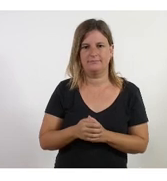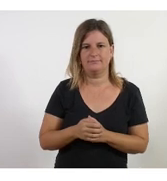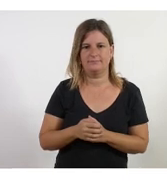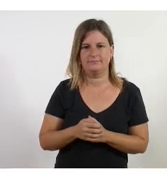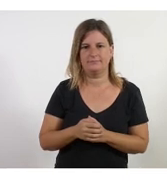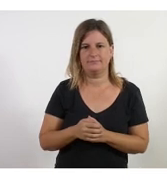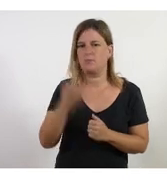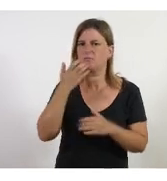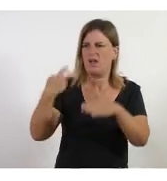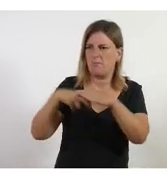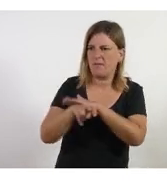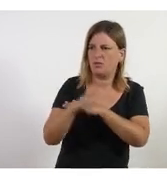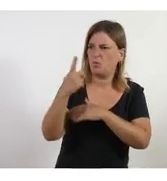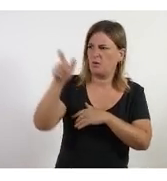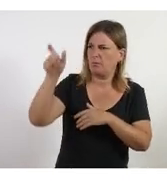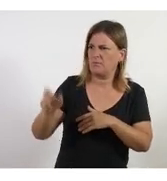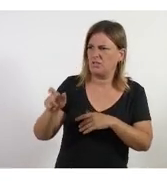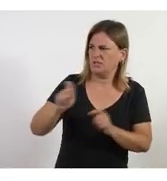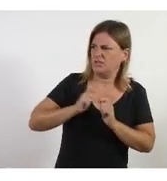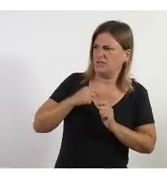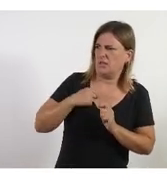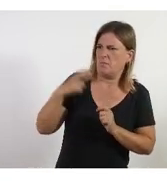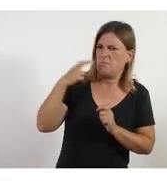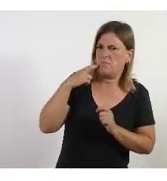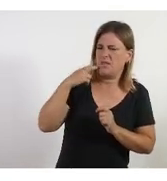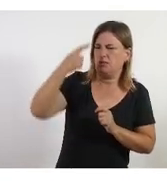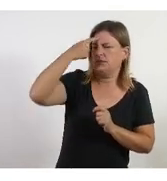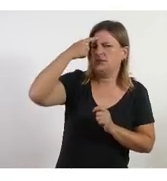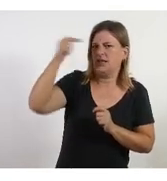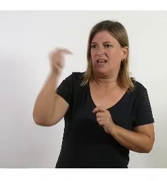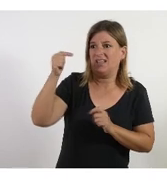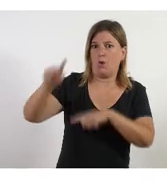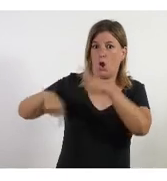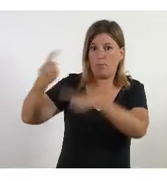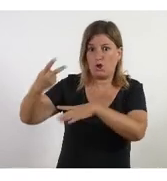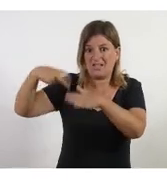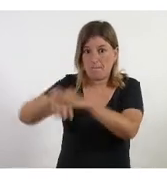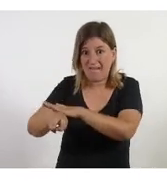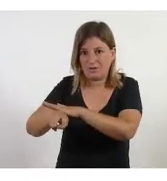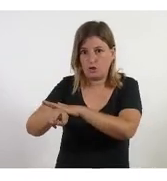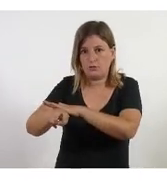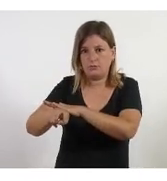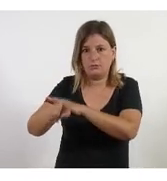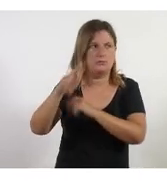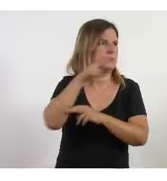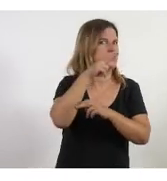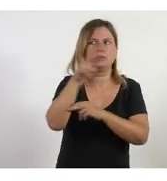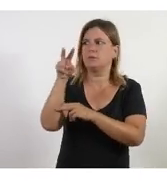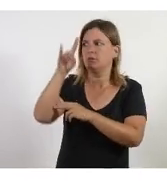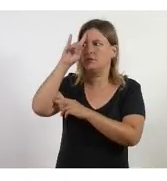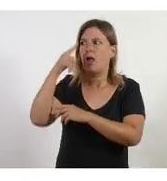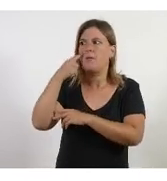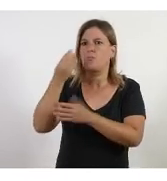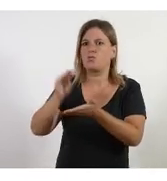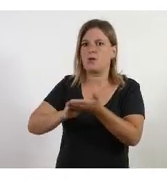Vaig al metro, ve una persona que m'intimida, no sé què, experiència negativa. Propera vegada que vagi al metro, faré així. A veure si